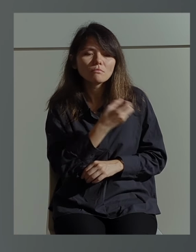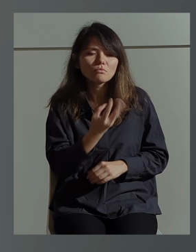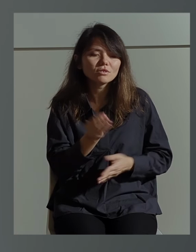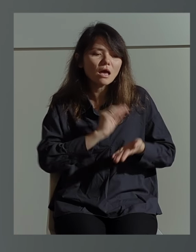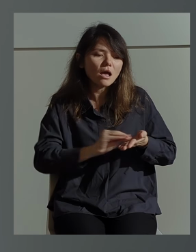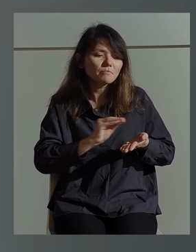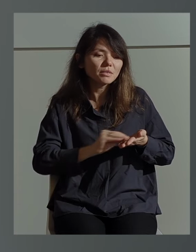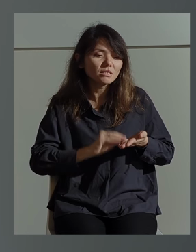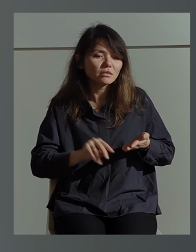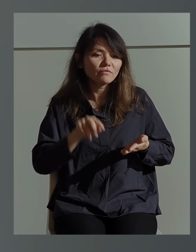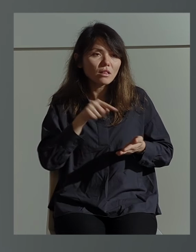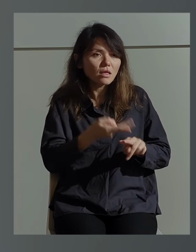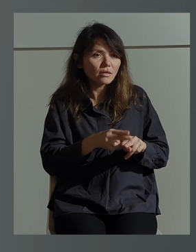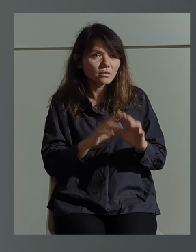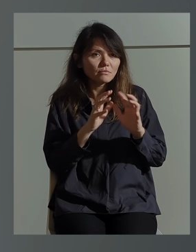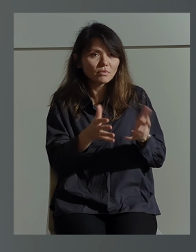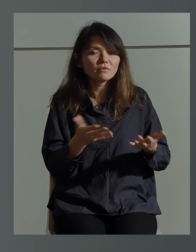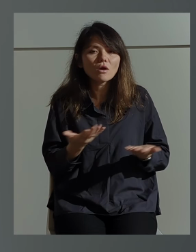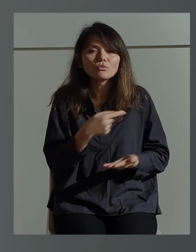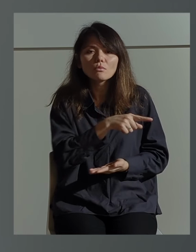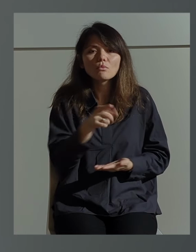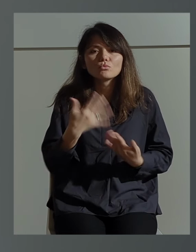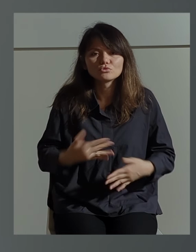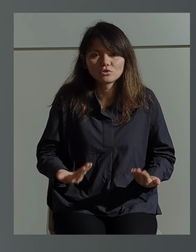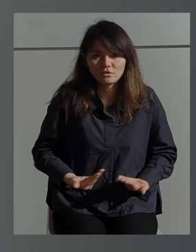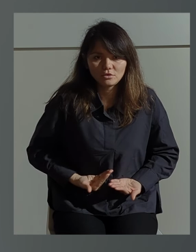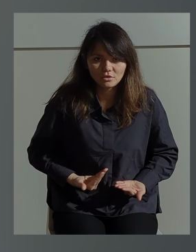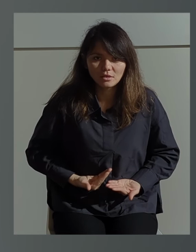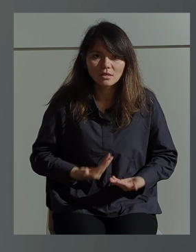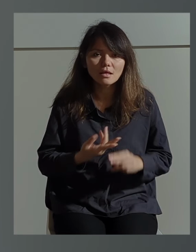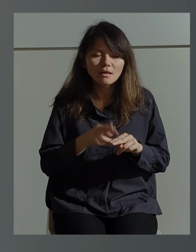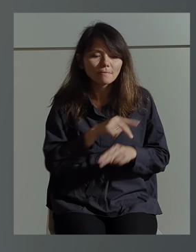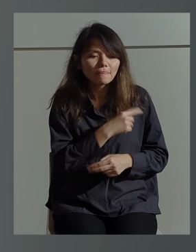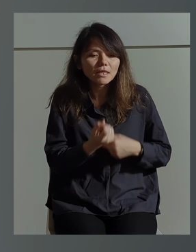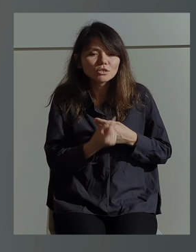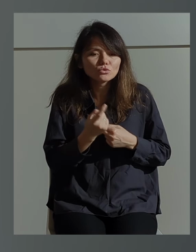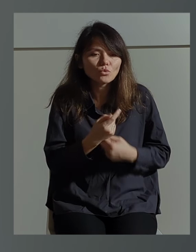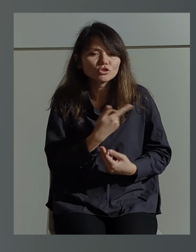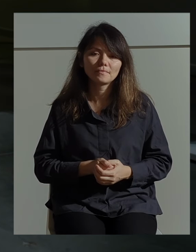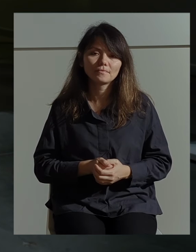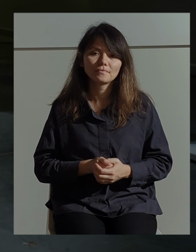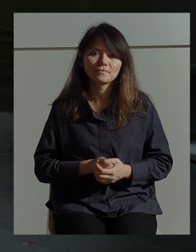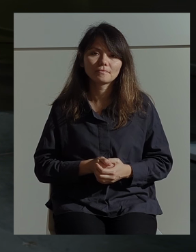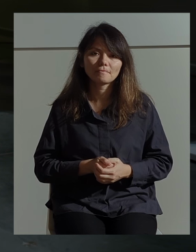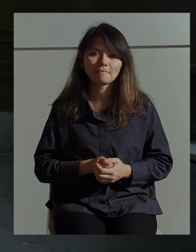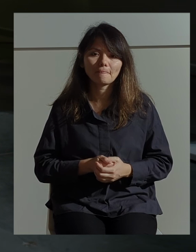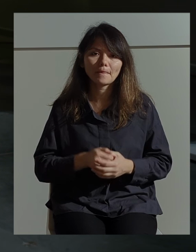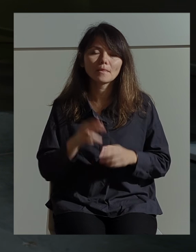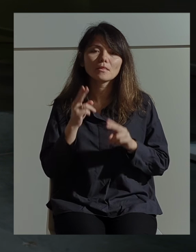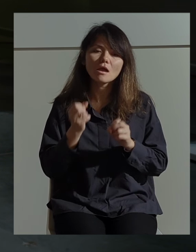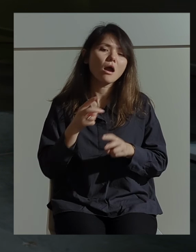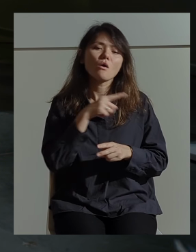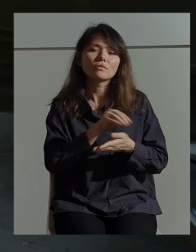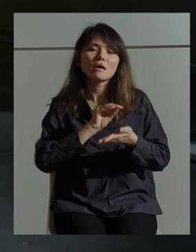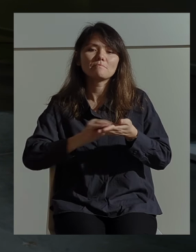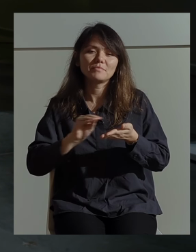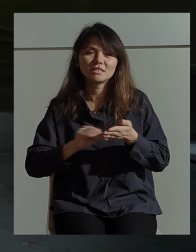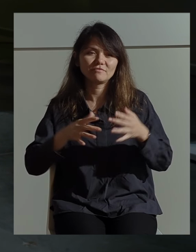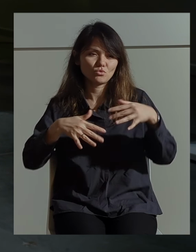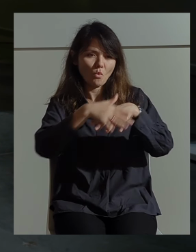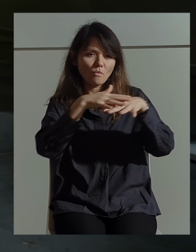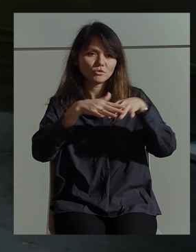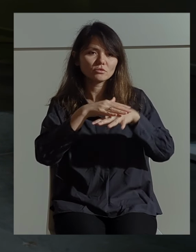котором уже жил то есть в этом смысле скажем так источник его вдохновения чисто внешний кавка действительно описывает общество которая